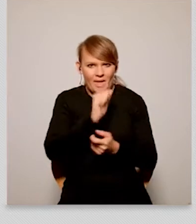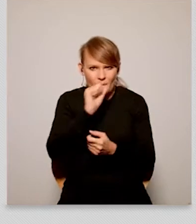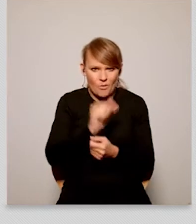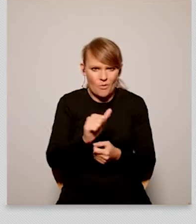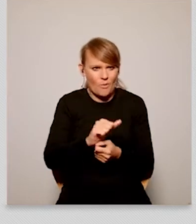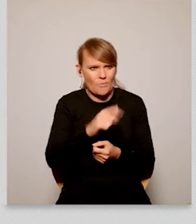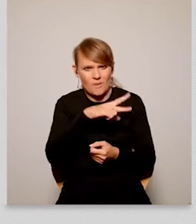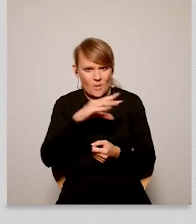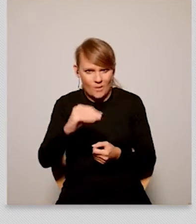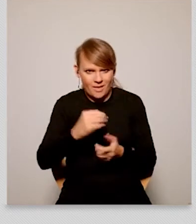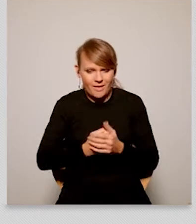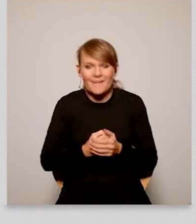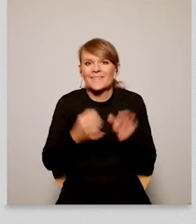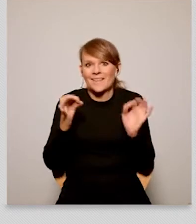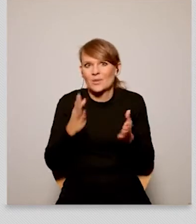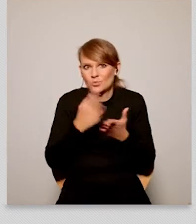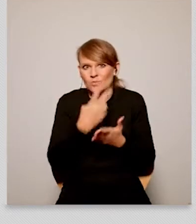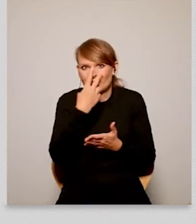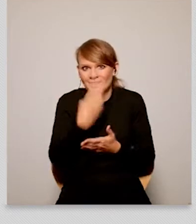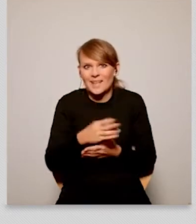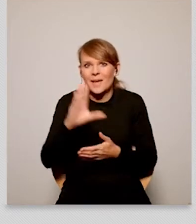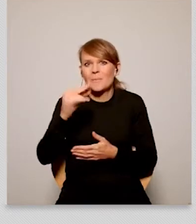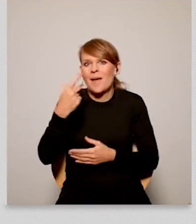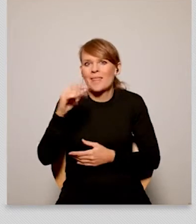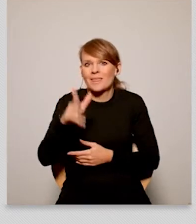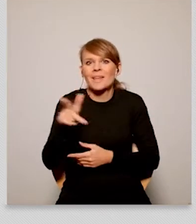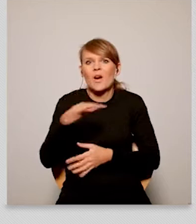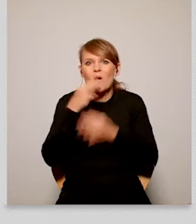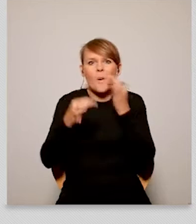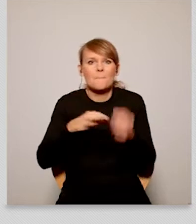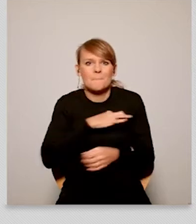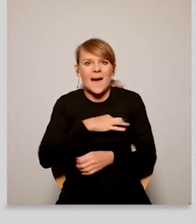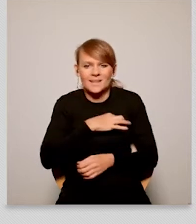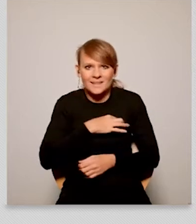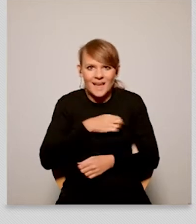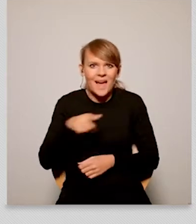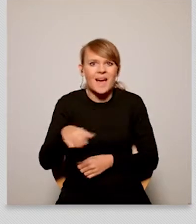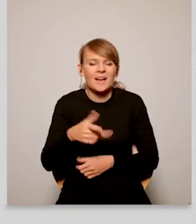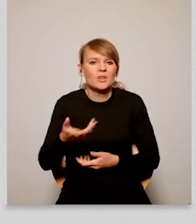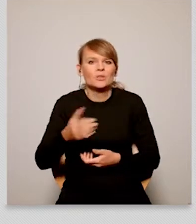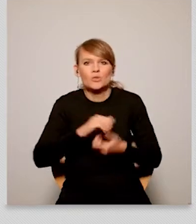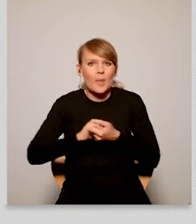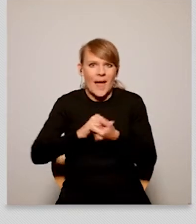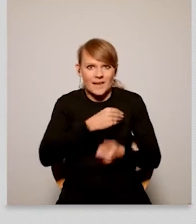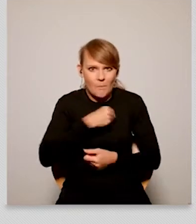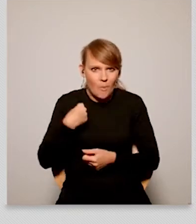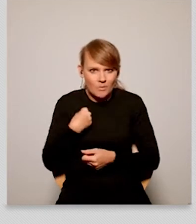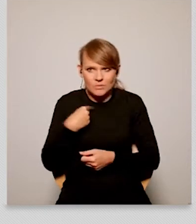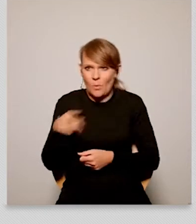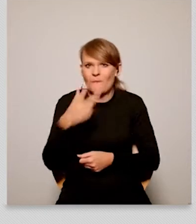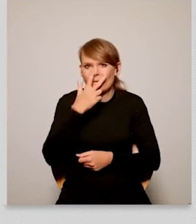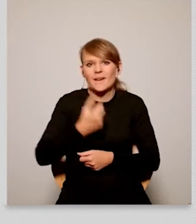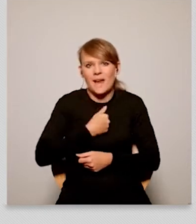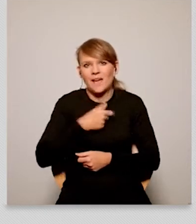widzimy już w tej chwili, Edwin Bendyk wspominał o Solidarnej Polsce, jako partii, która się wyraźnie pozycjonuje w tej chwili jako